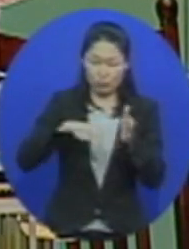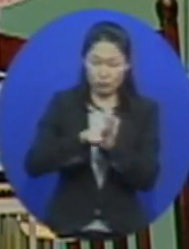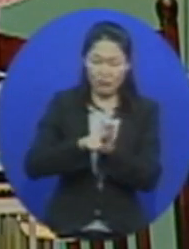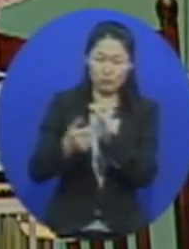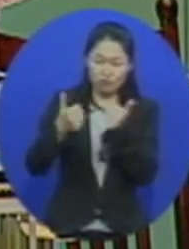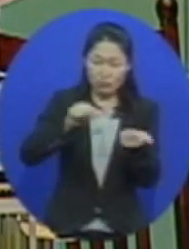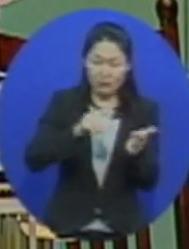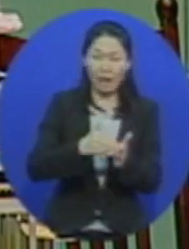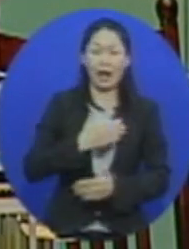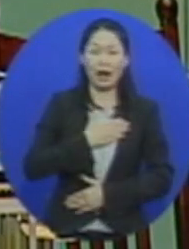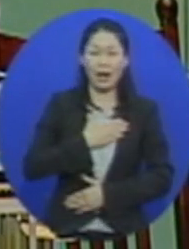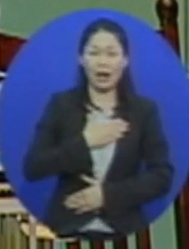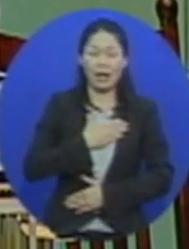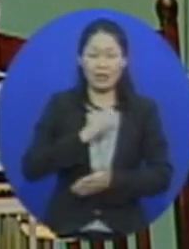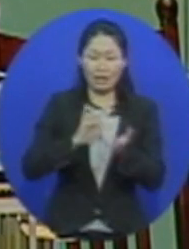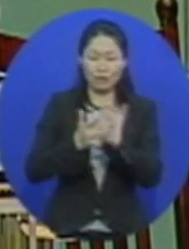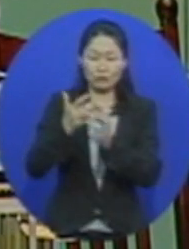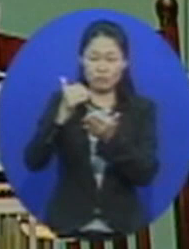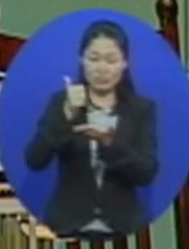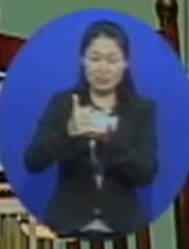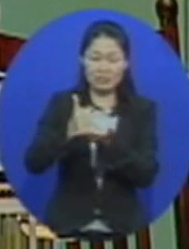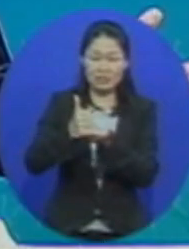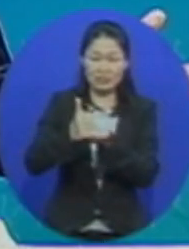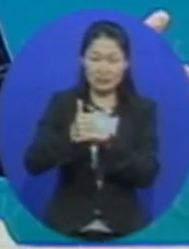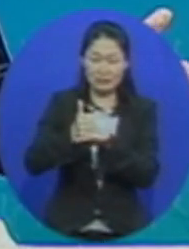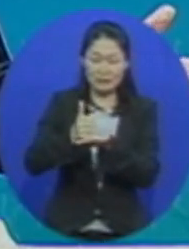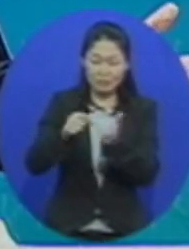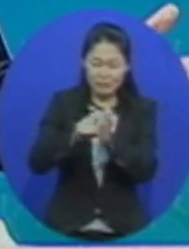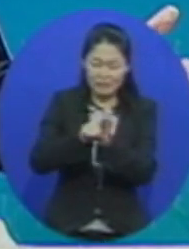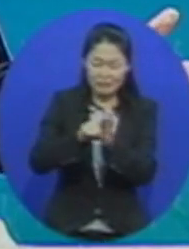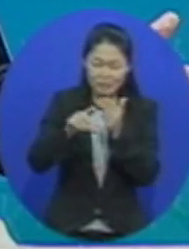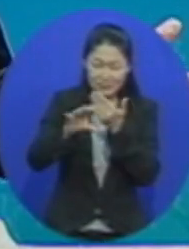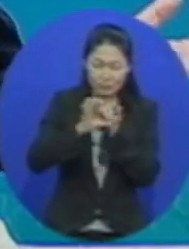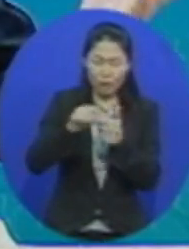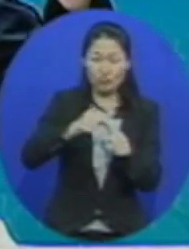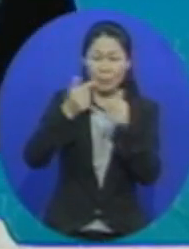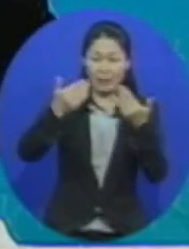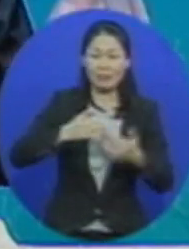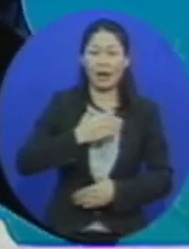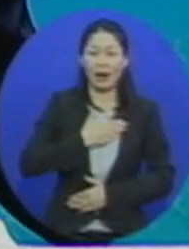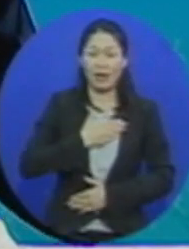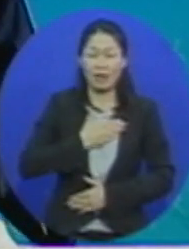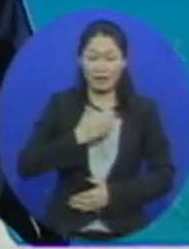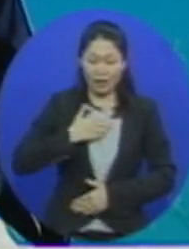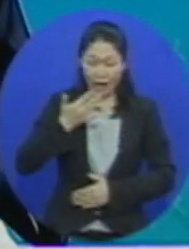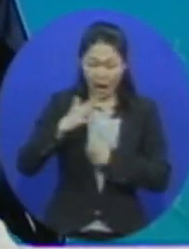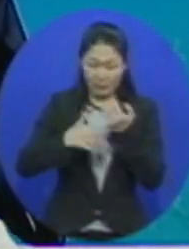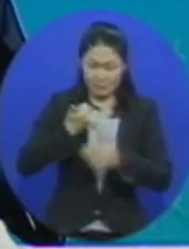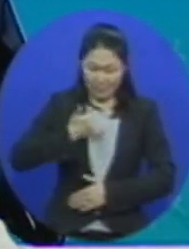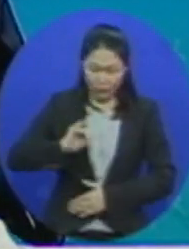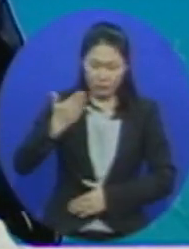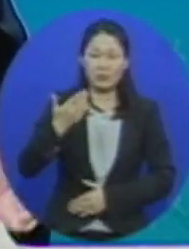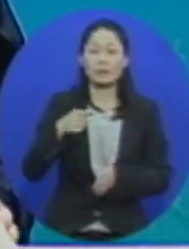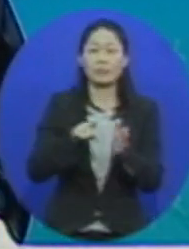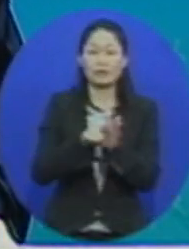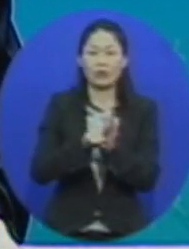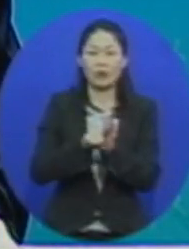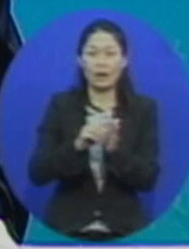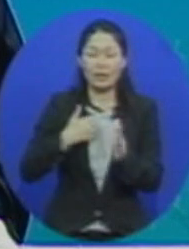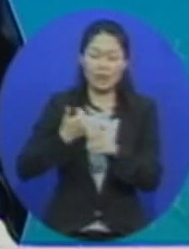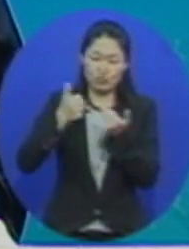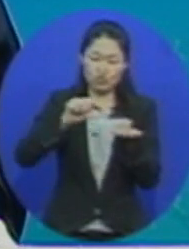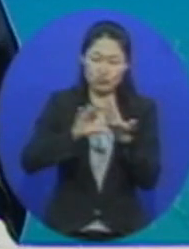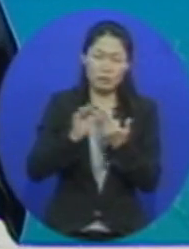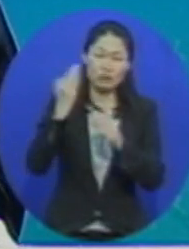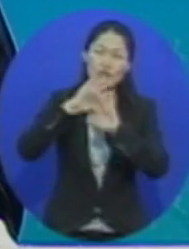않아요 예수 믿으면 구원 받는 것도 내가 믿어요 내가 하나님의 자녀가 되었다고 믿어요 내가 죽으면